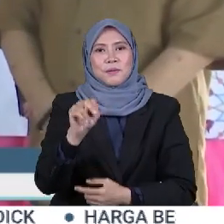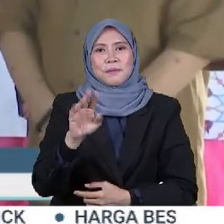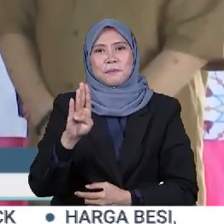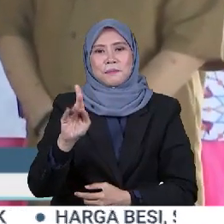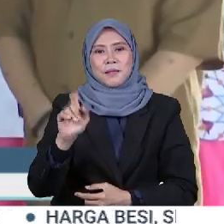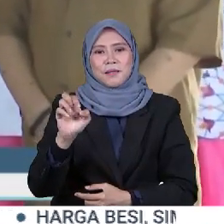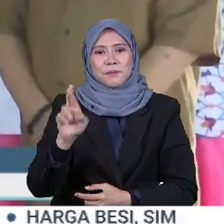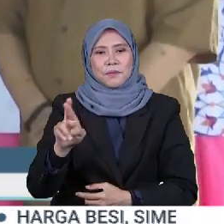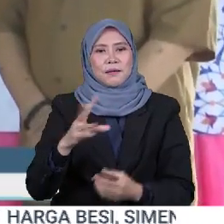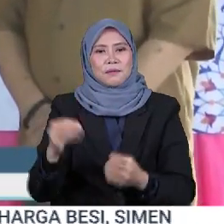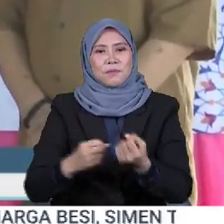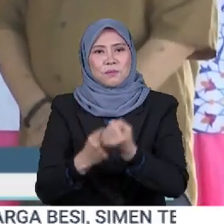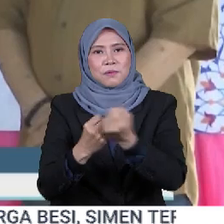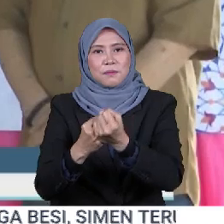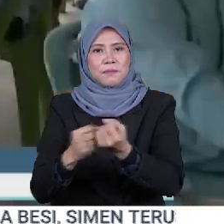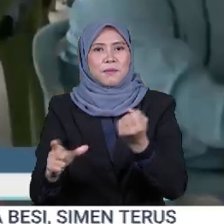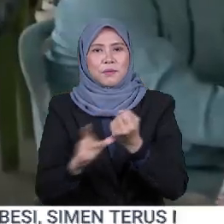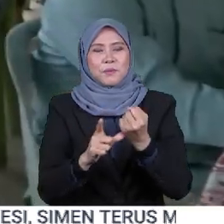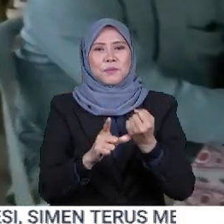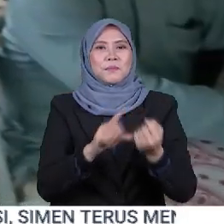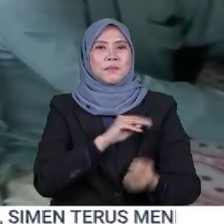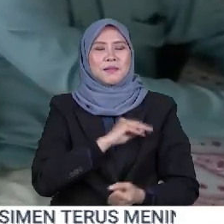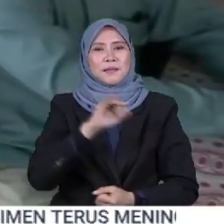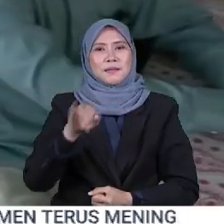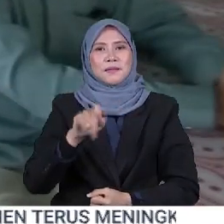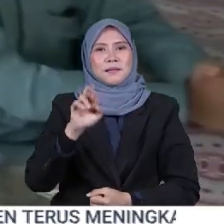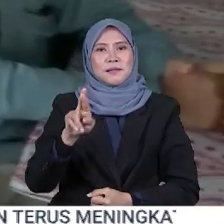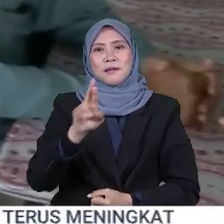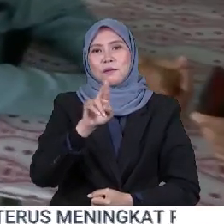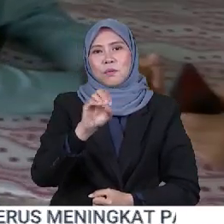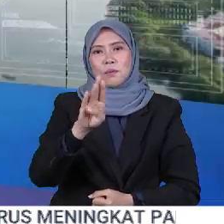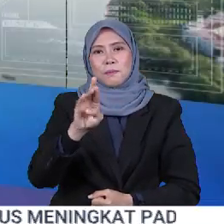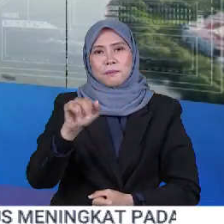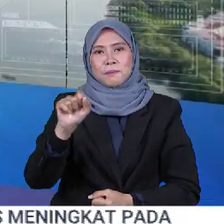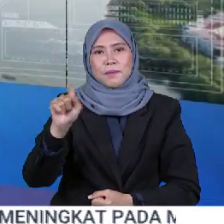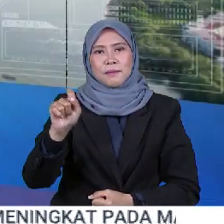Bingkor yang disumbangkan Pembantu Menteri Kerja Raya Datuk Robert Tawik.